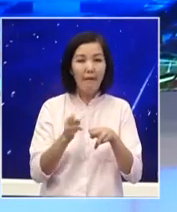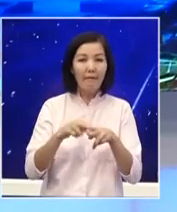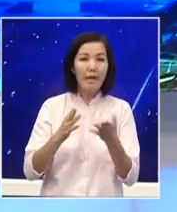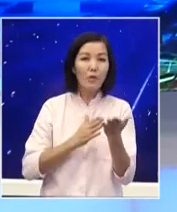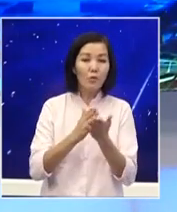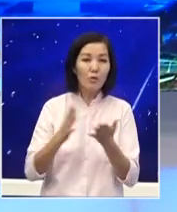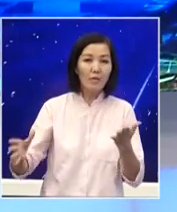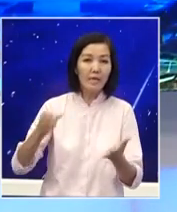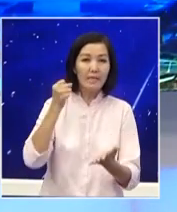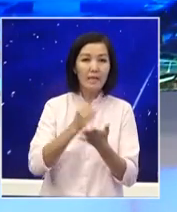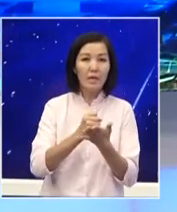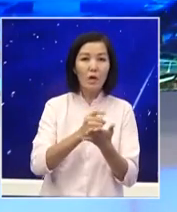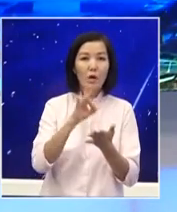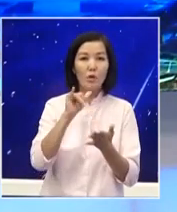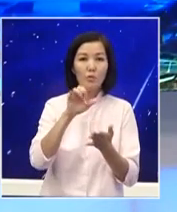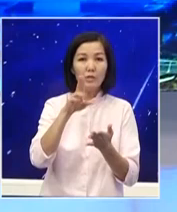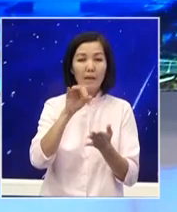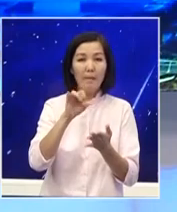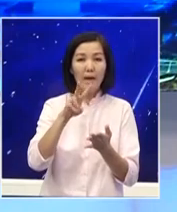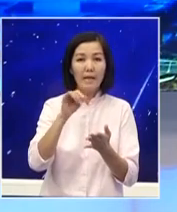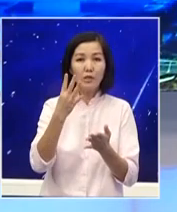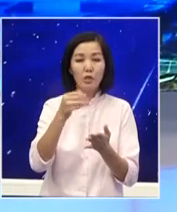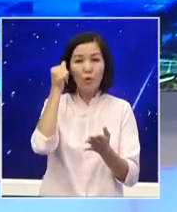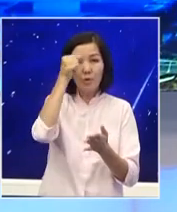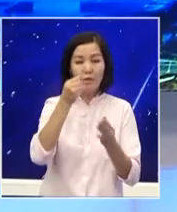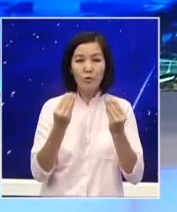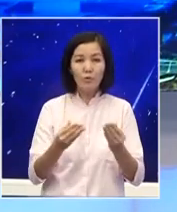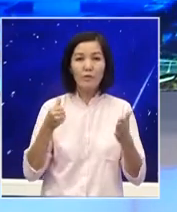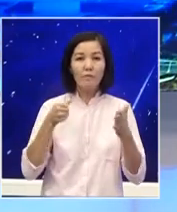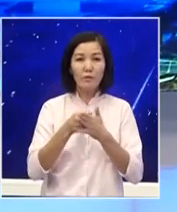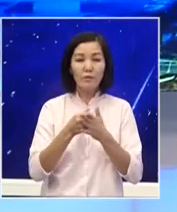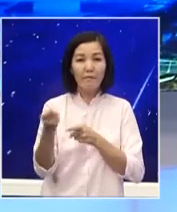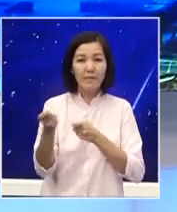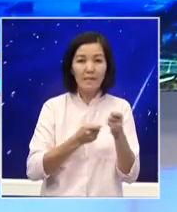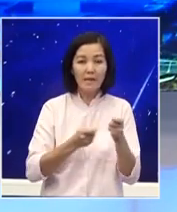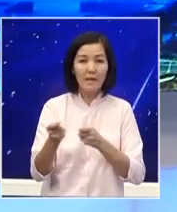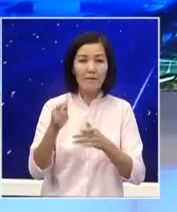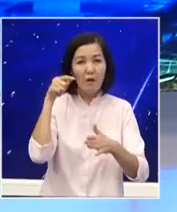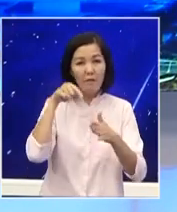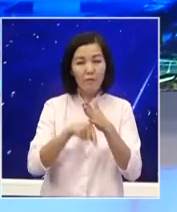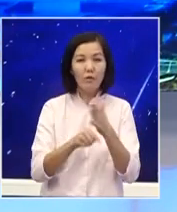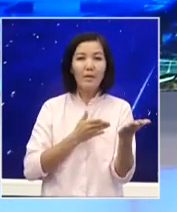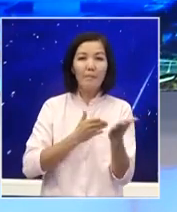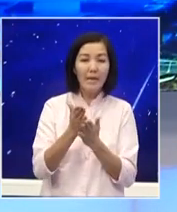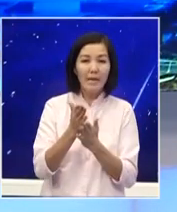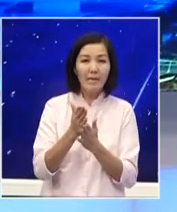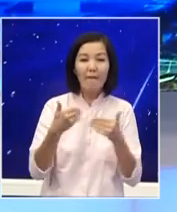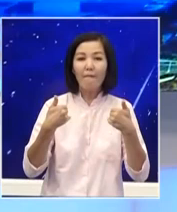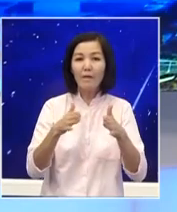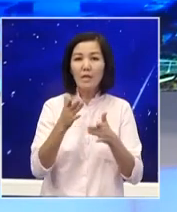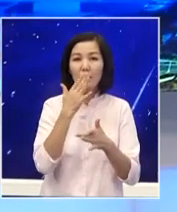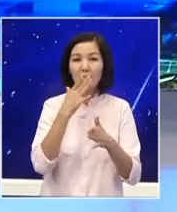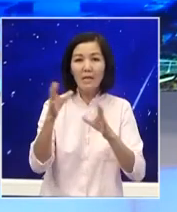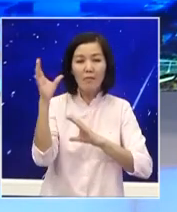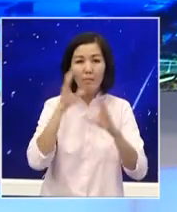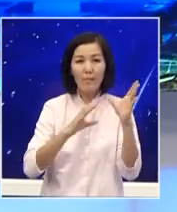назначен рустама ли на протяжении четырех лет до сегодняшнего дня он возглавлял управление внутренней политики выпускник национального